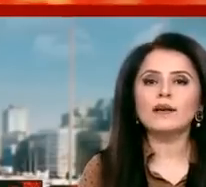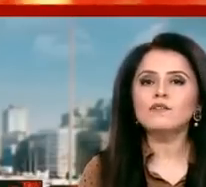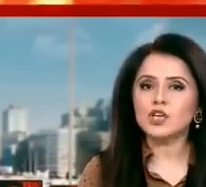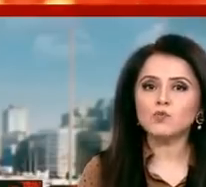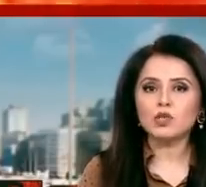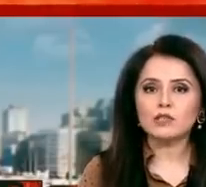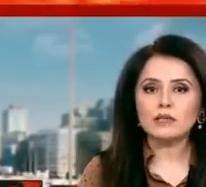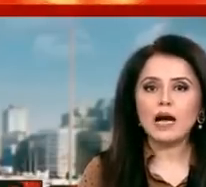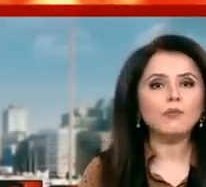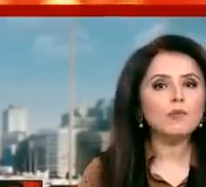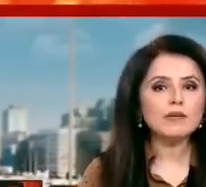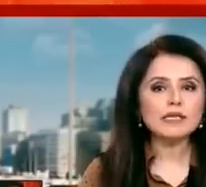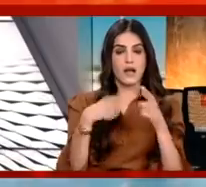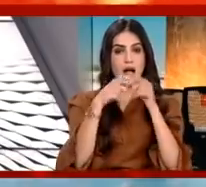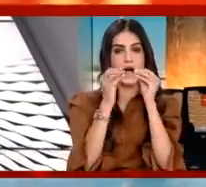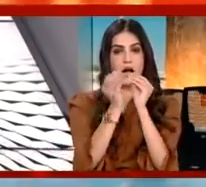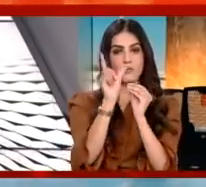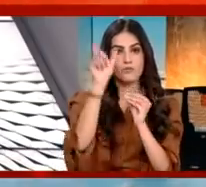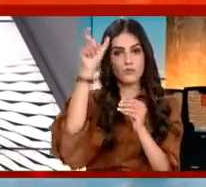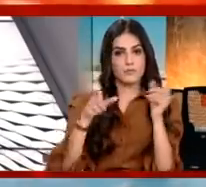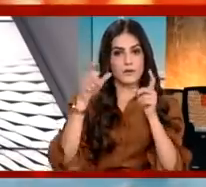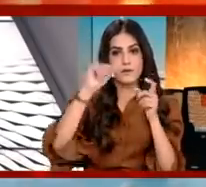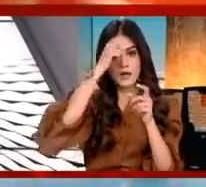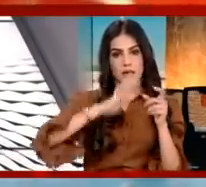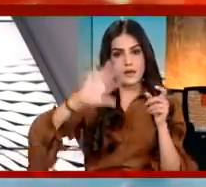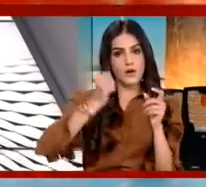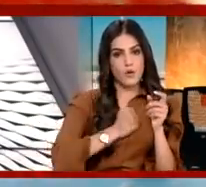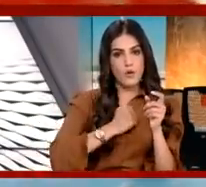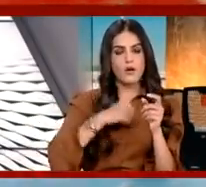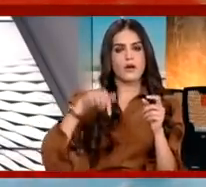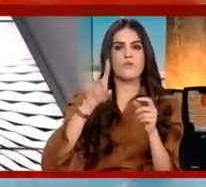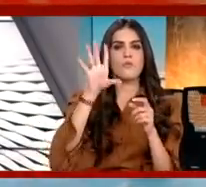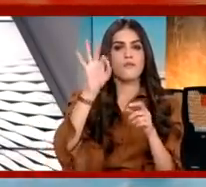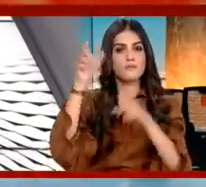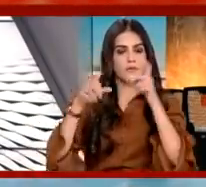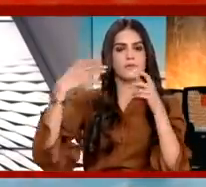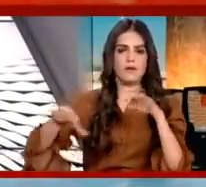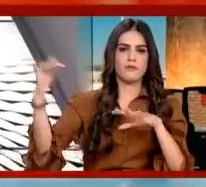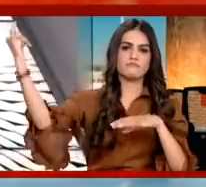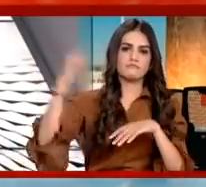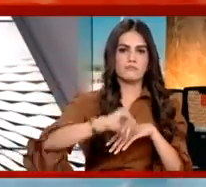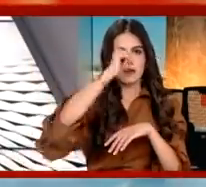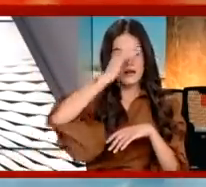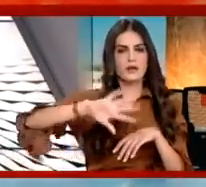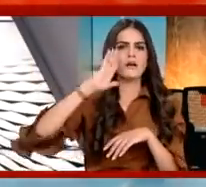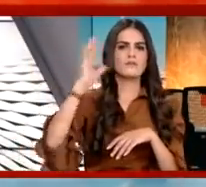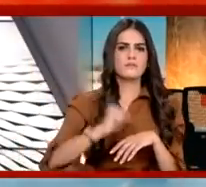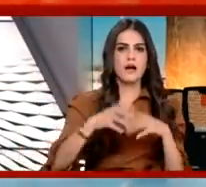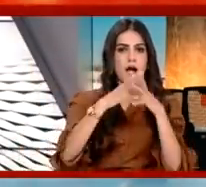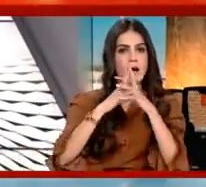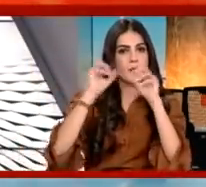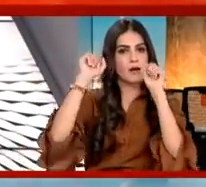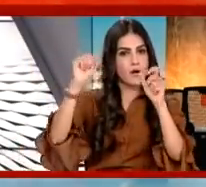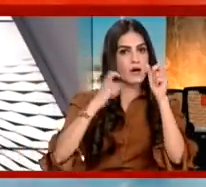आइए शुरू करते हैं विशेष बुलेटिन। काबुल में फंसे 150 भारतीय दोहा के रास्ते भारत आ रहे हैं। सूत्रों के हवाले से खबर है,